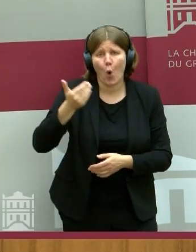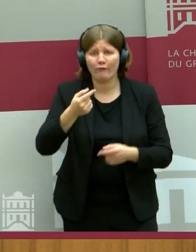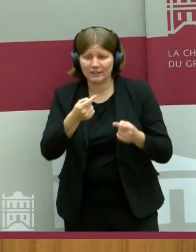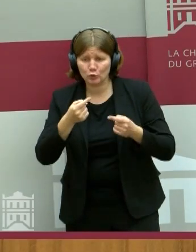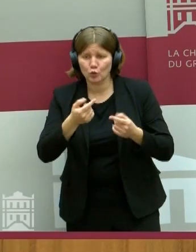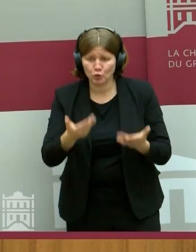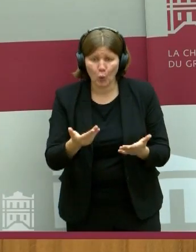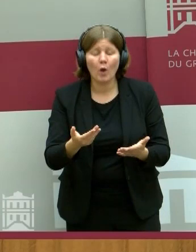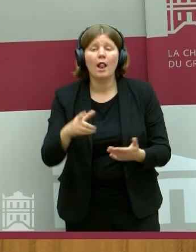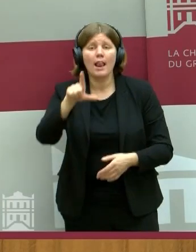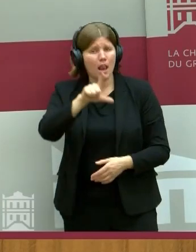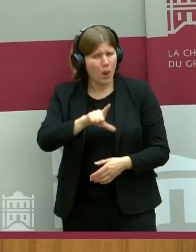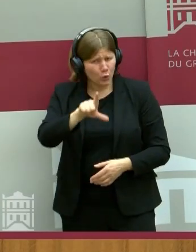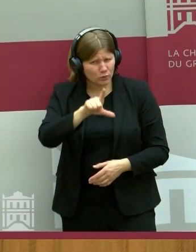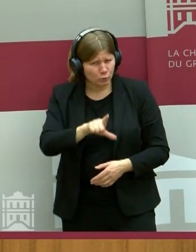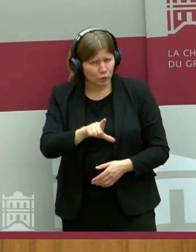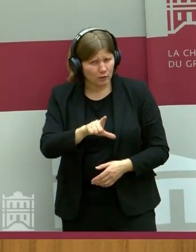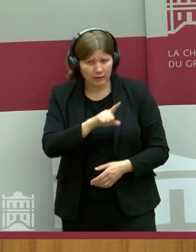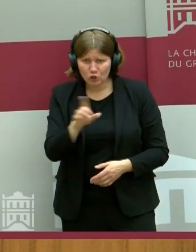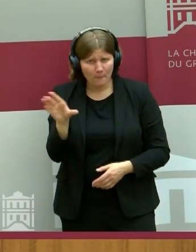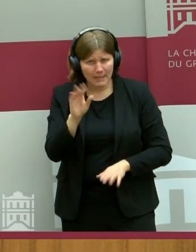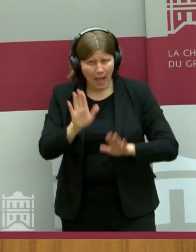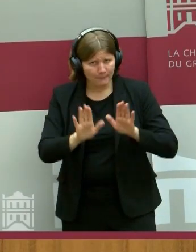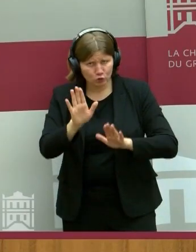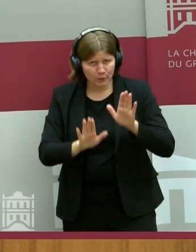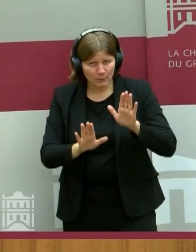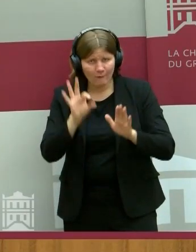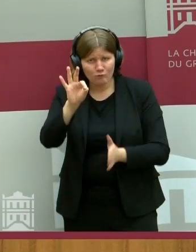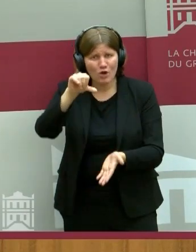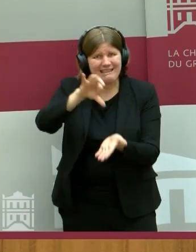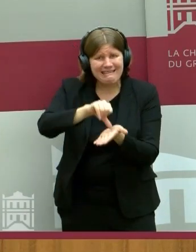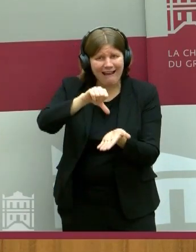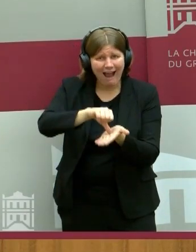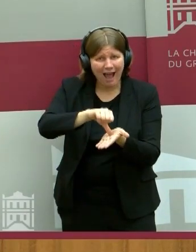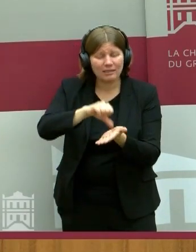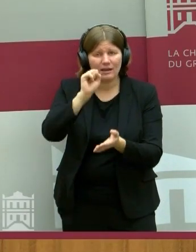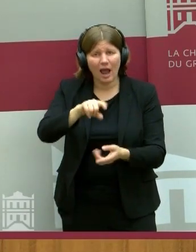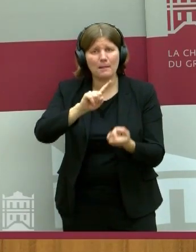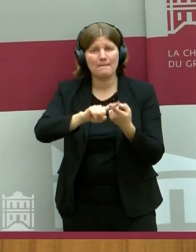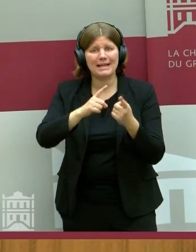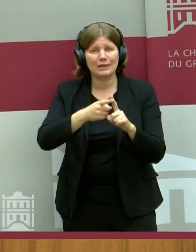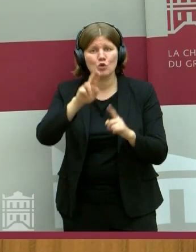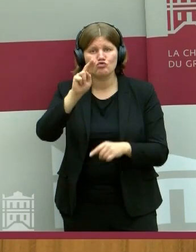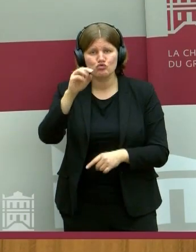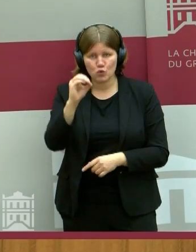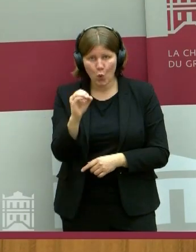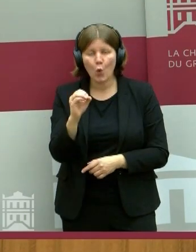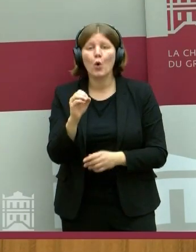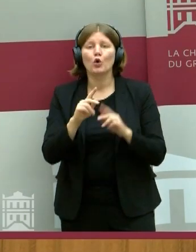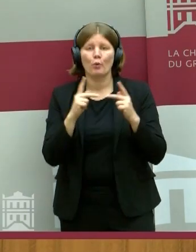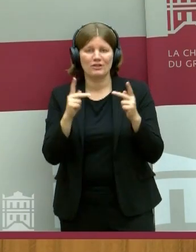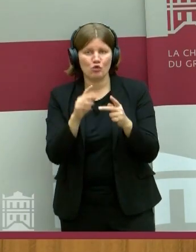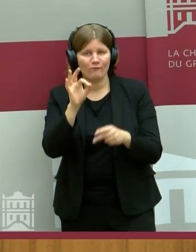ob Lützeburg doch nicht matt gestimmt wird, wie das in Iran kann Member gehen an der UNO-Kommission für